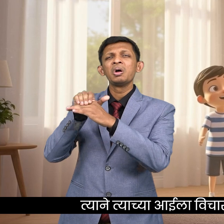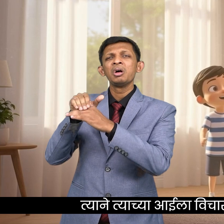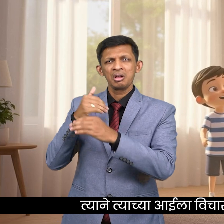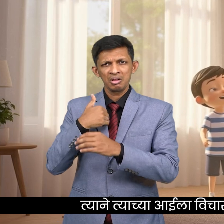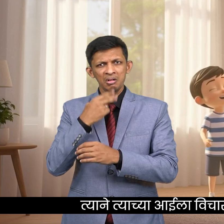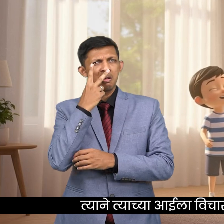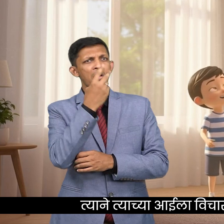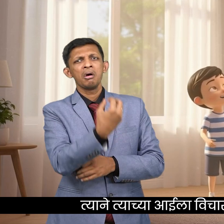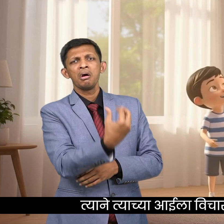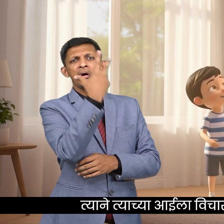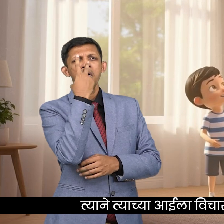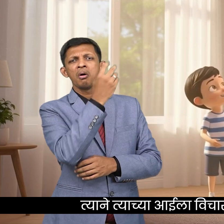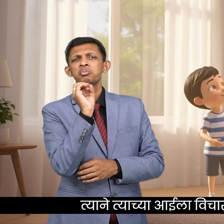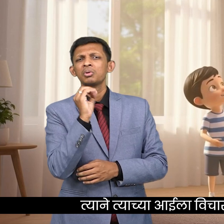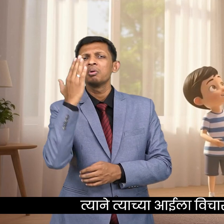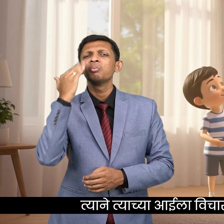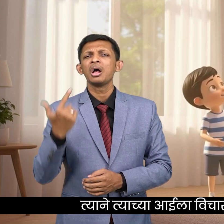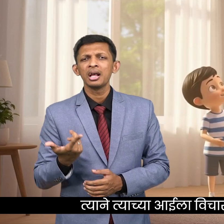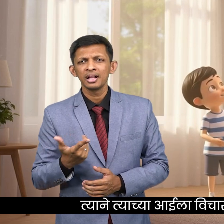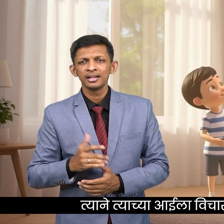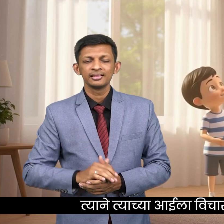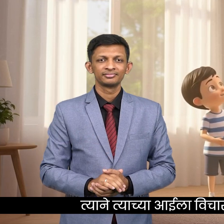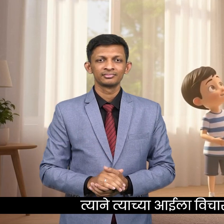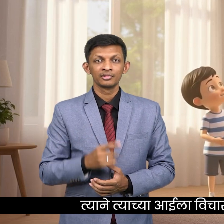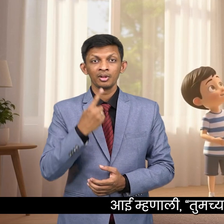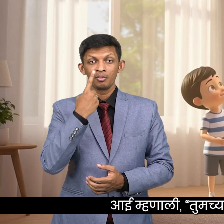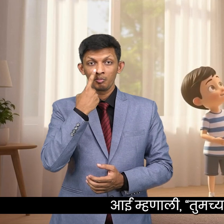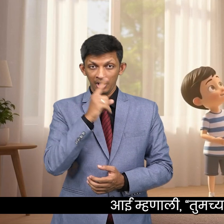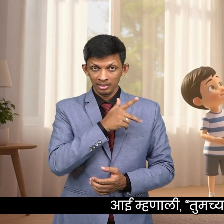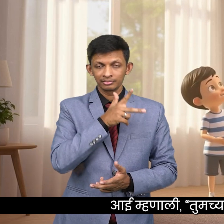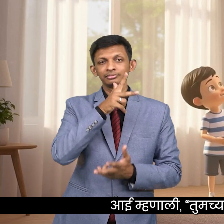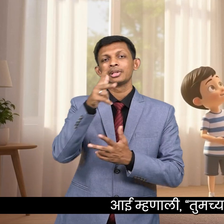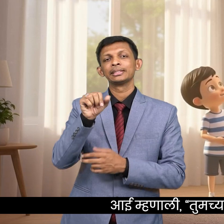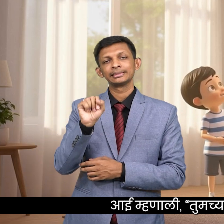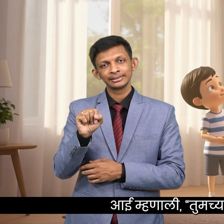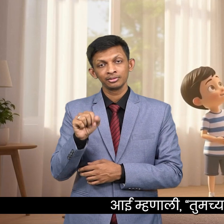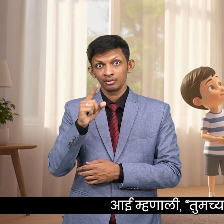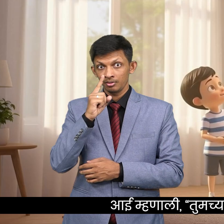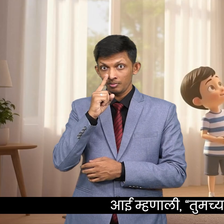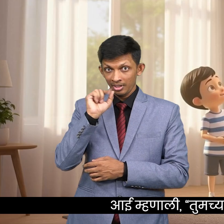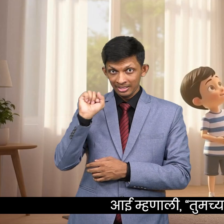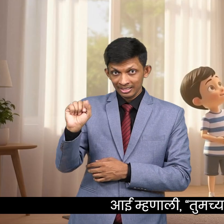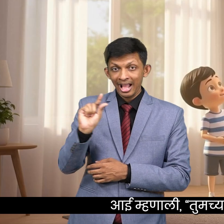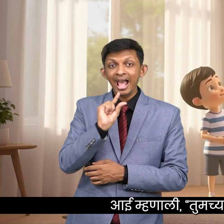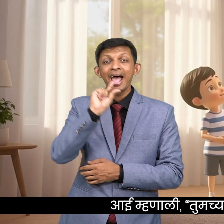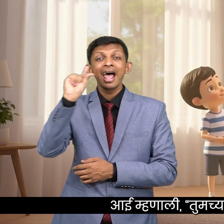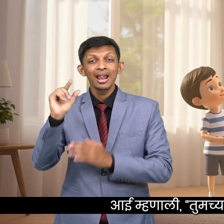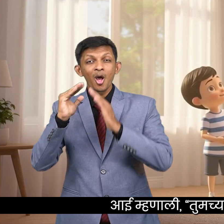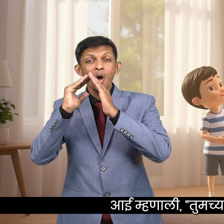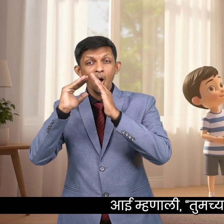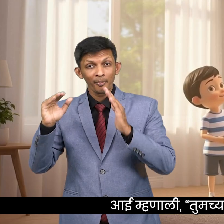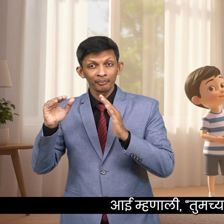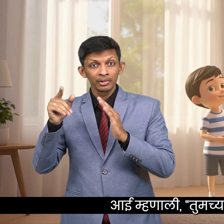विचारले की त्याला तो का दिसत नाही. आई म्हणाली, तुमच्या काकांचे